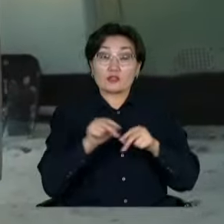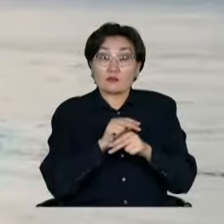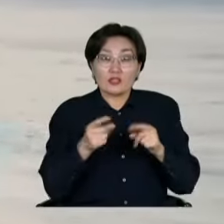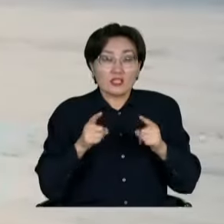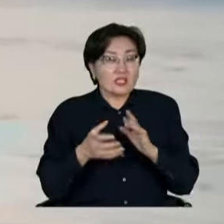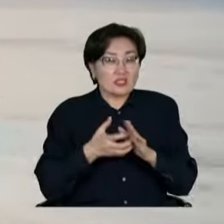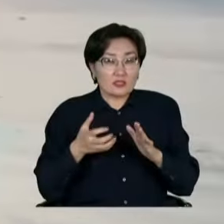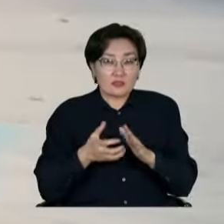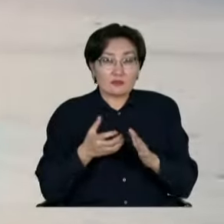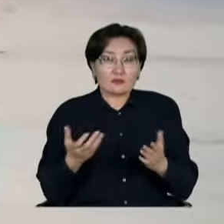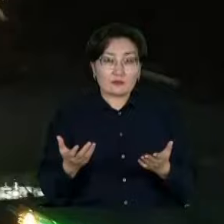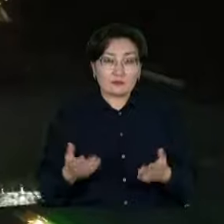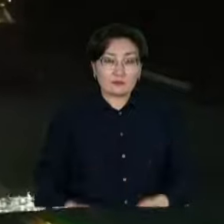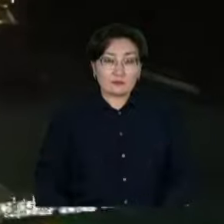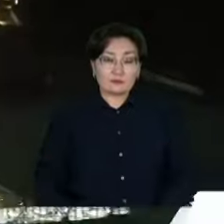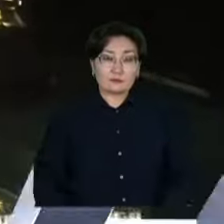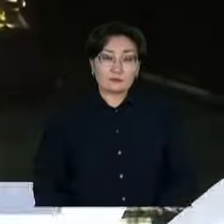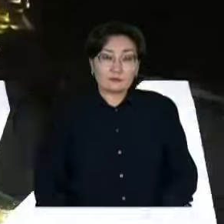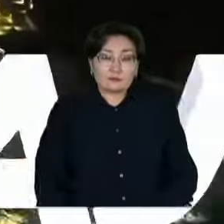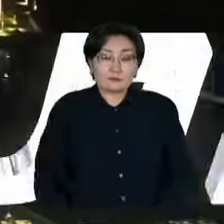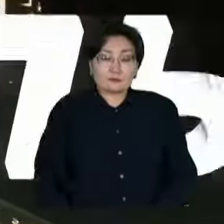жетіспейді? Сәлден соң.